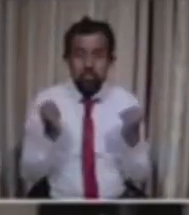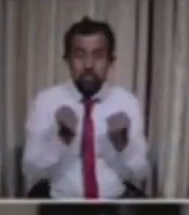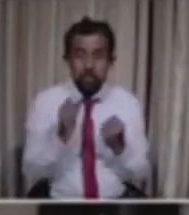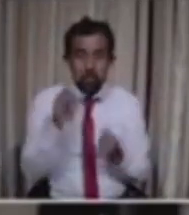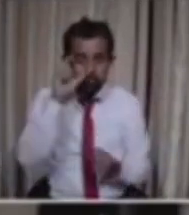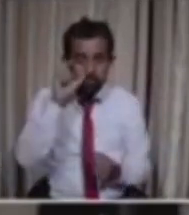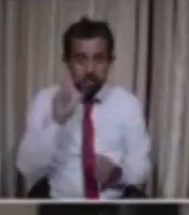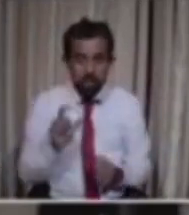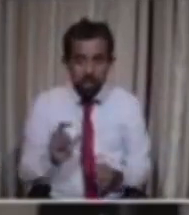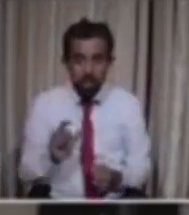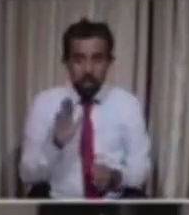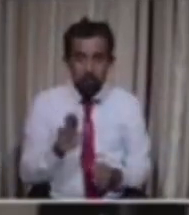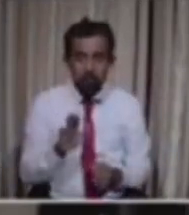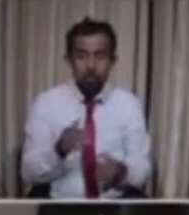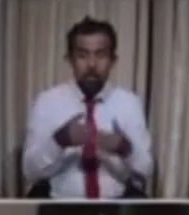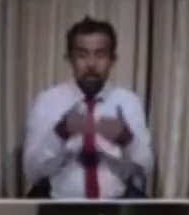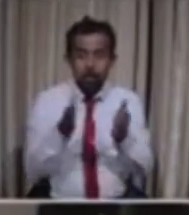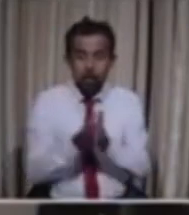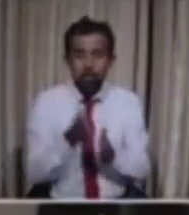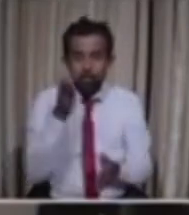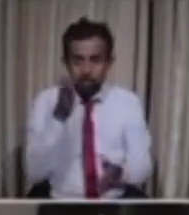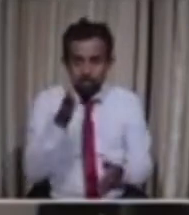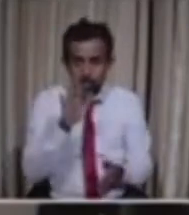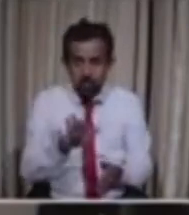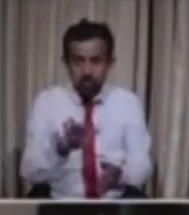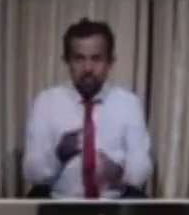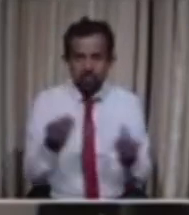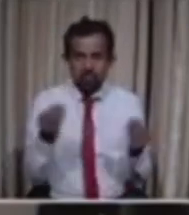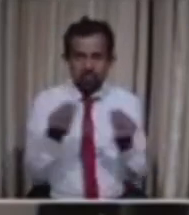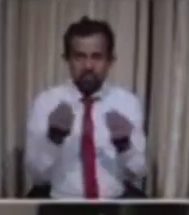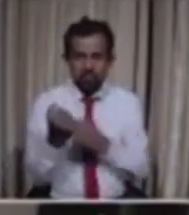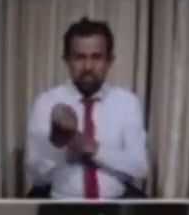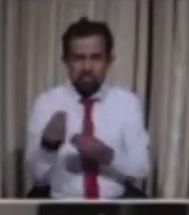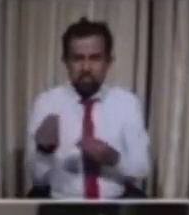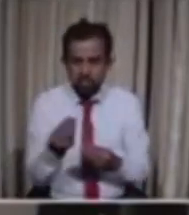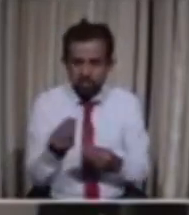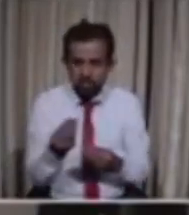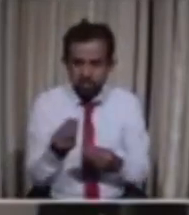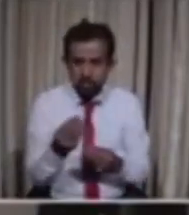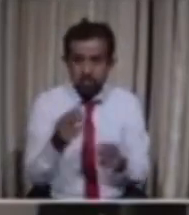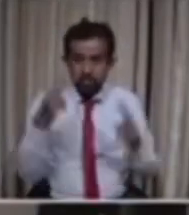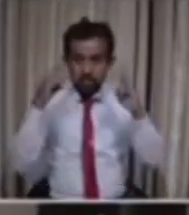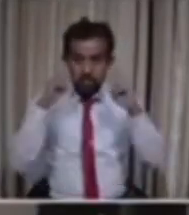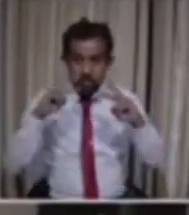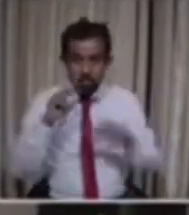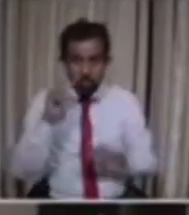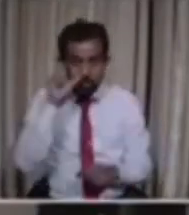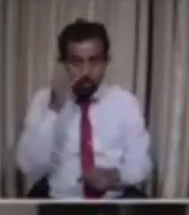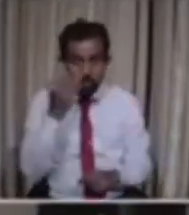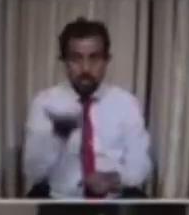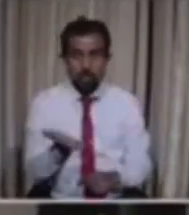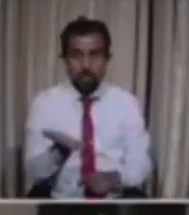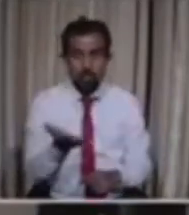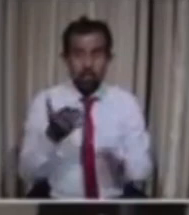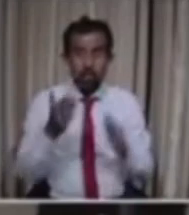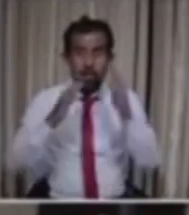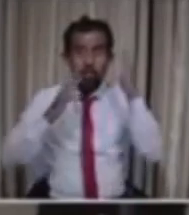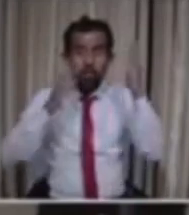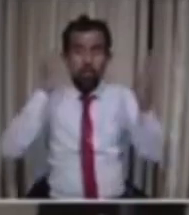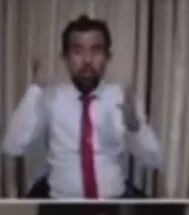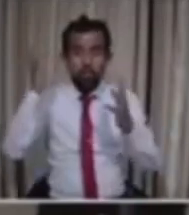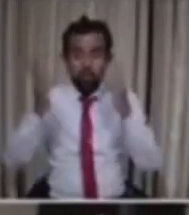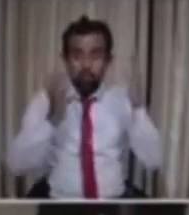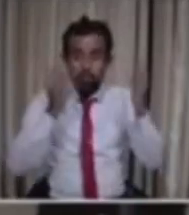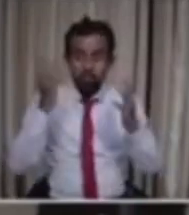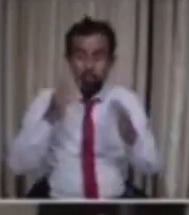பலவீனங்களை வாய்ப்பாக பயன்படுத்தி பாதாளத்திற்குள் இந்த நாட்டை கொண்டு வந்து விட்டிருக்கிறது. இந்த பூகோள போட்டி இந்த நாட்டை மேலும் சீரழிக்க கூடாது என்று சொல்லி சொன்னால் நீங்கள்